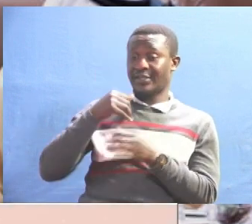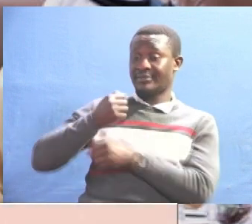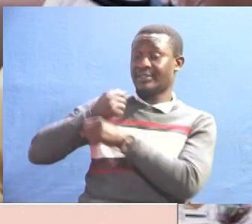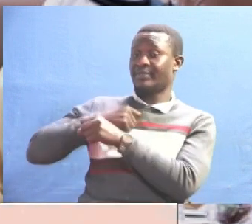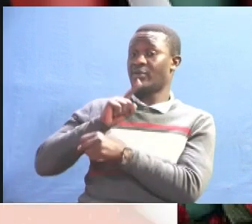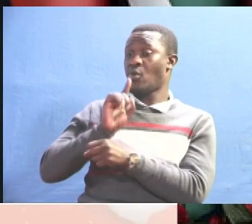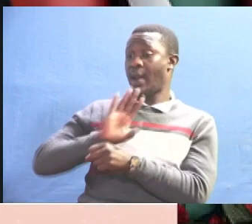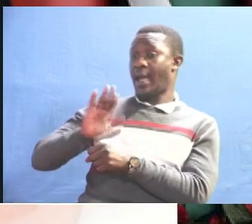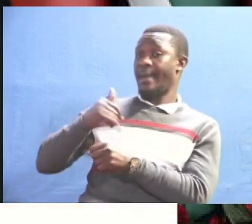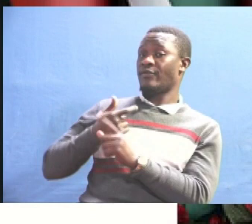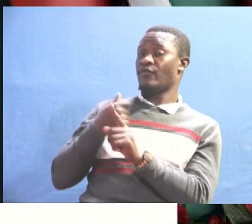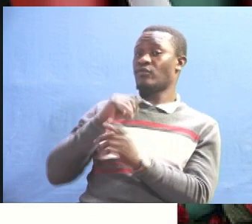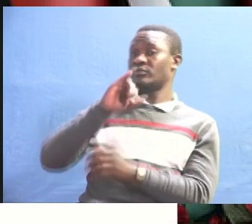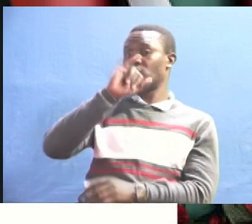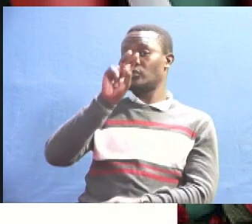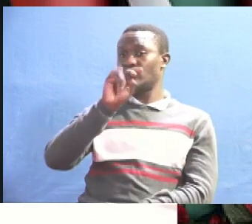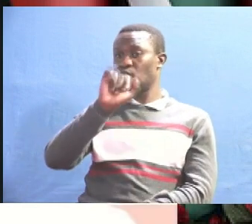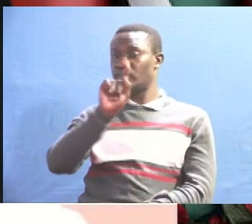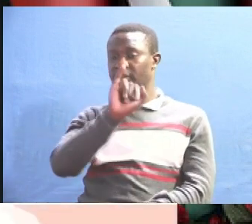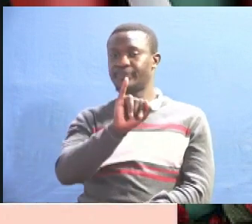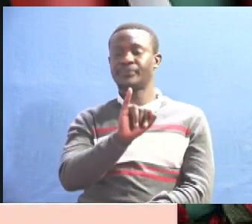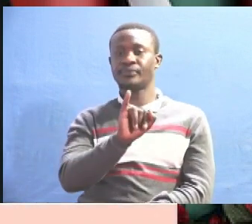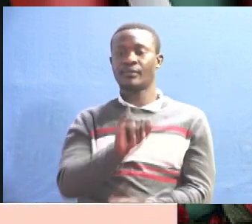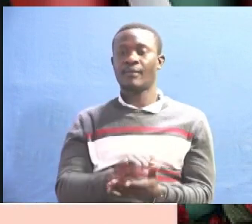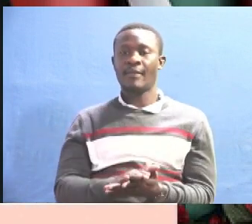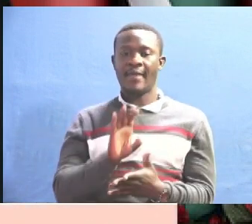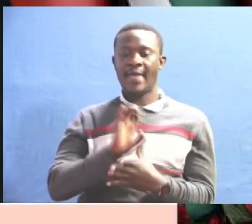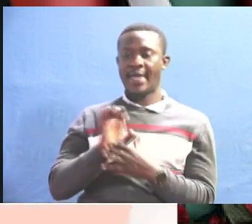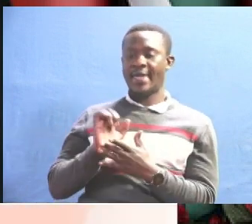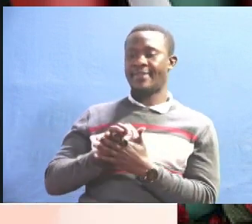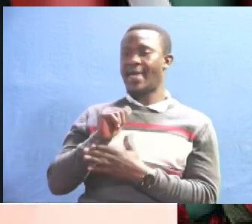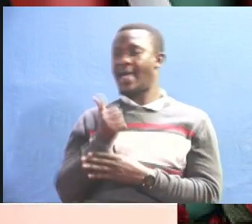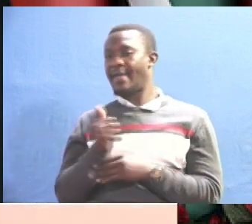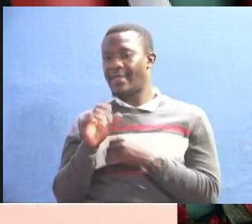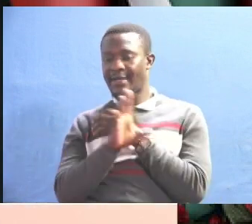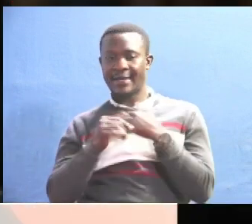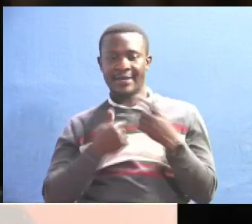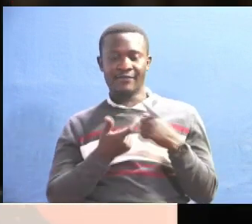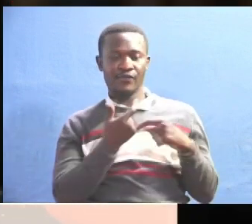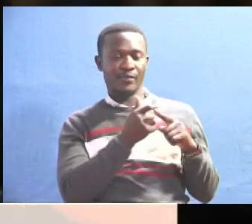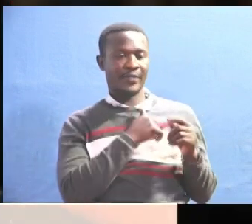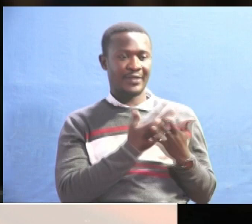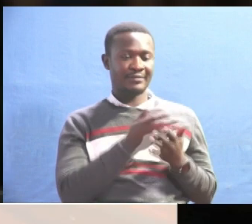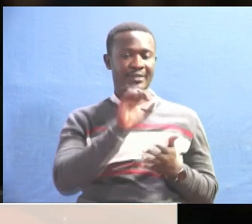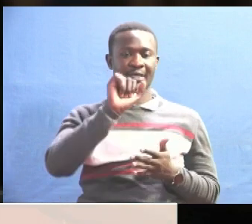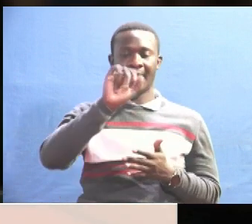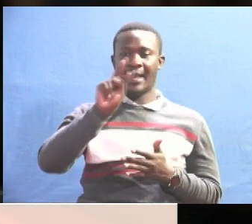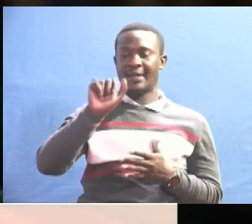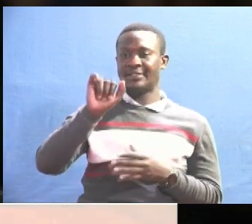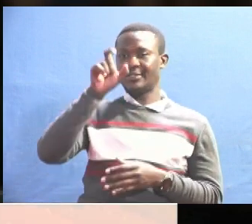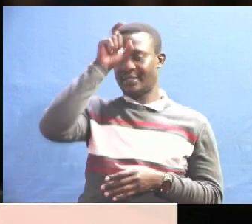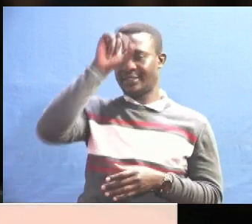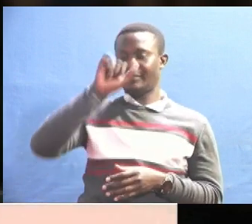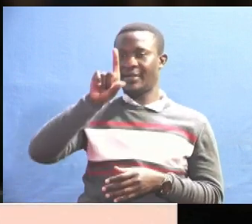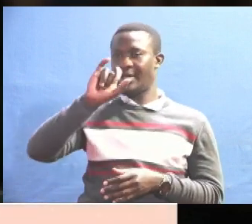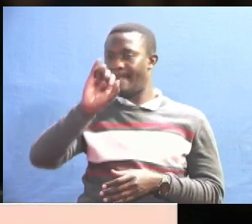mkono mmoja wao kutoka Djibouti. Aidha, baadhi ya mataifa kutoka eneo hilo kama vile Algeria, Egypt,